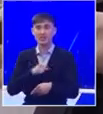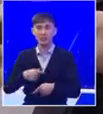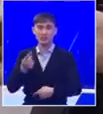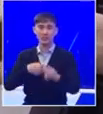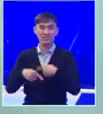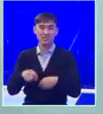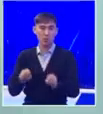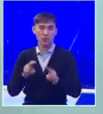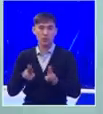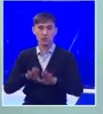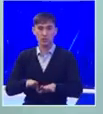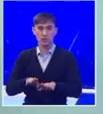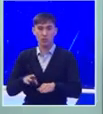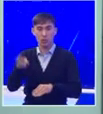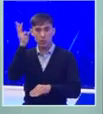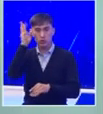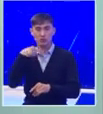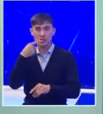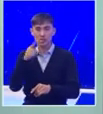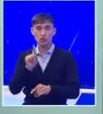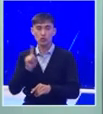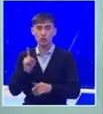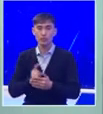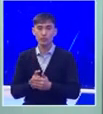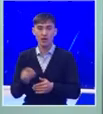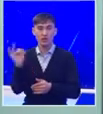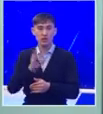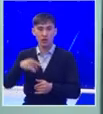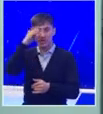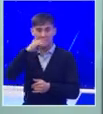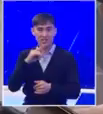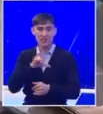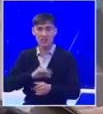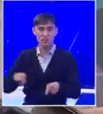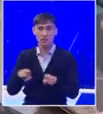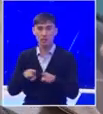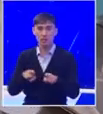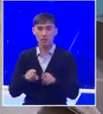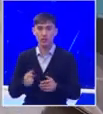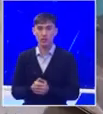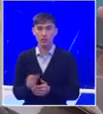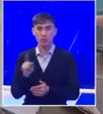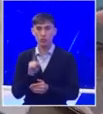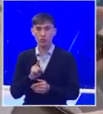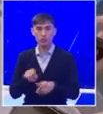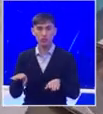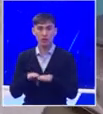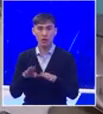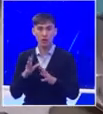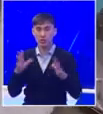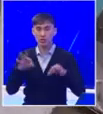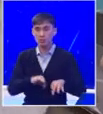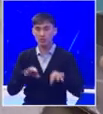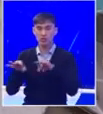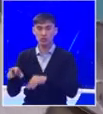горячую точку. В посольстве сказали, что в истории Казахстана не было такого, вот, чтобы вот такая масштабная эвакуация